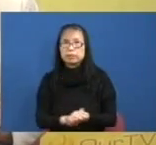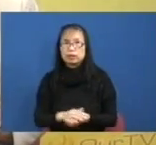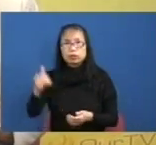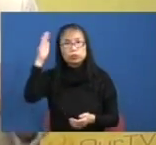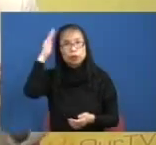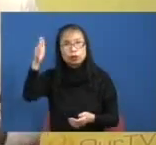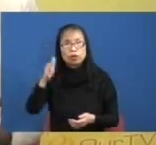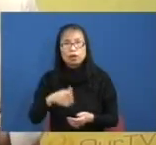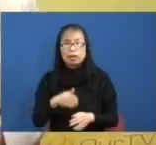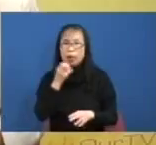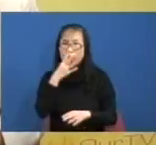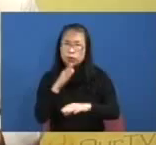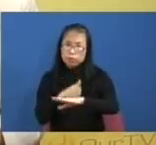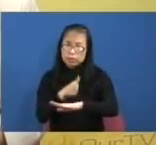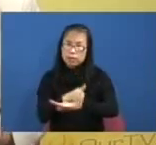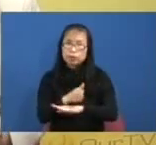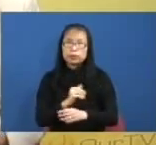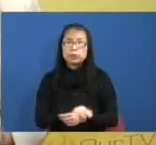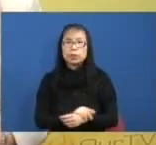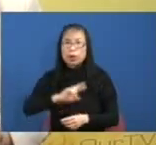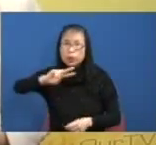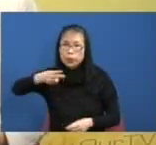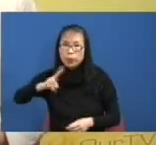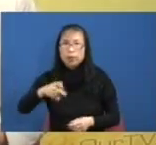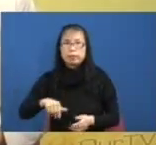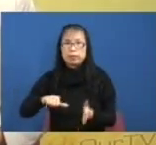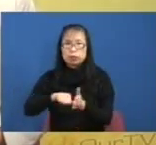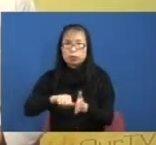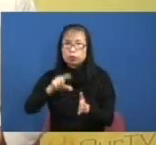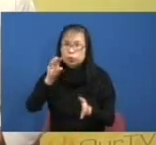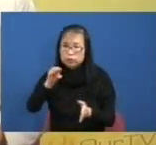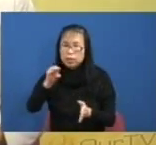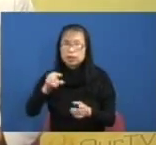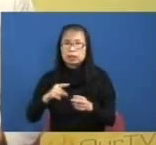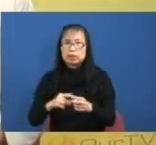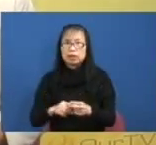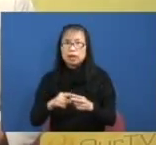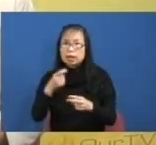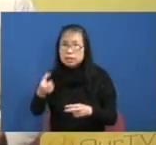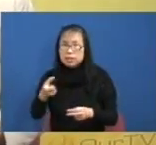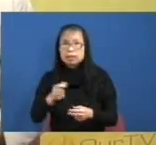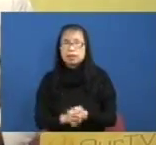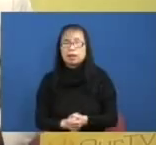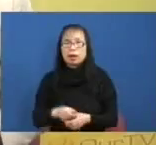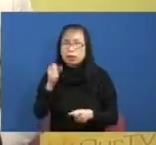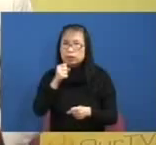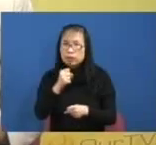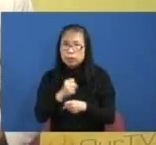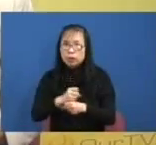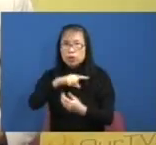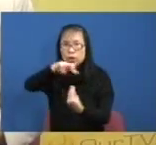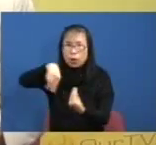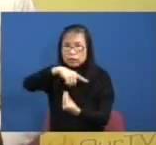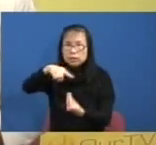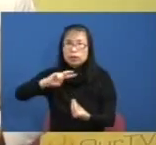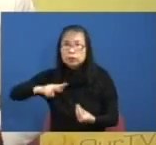喺香港社會改變咗一個最低工資之後咧，即係點樣去再大家做好呢個營商環境，可唔可以改善咧？